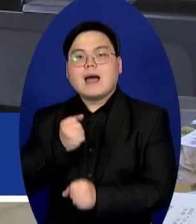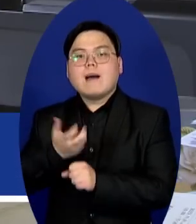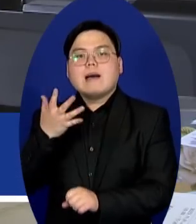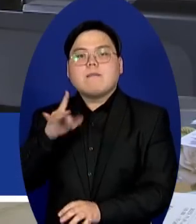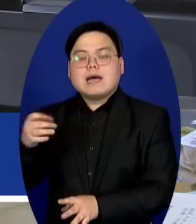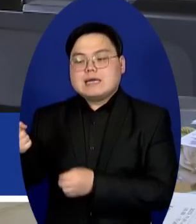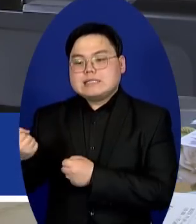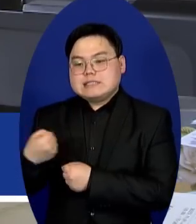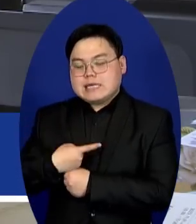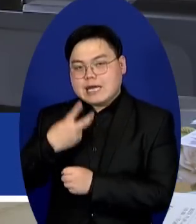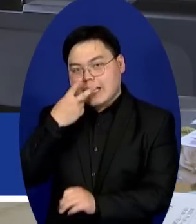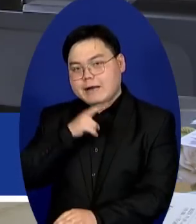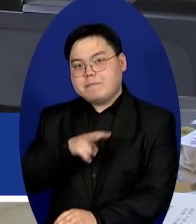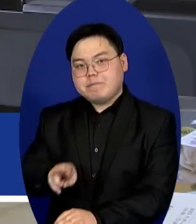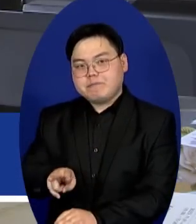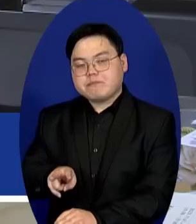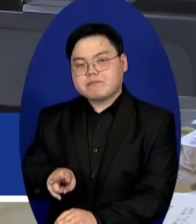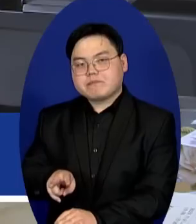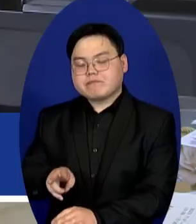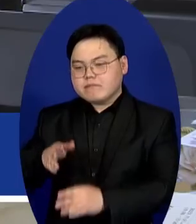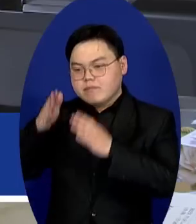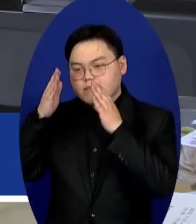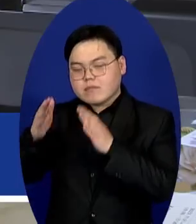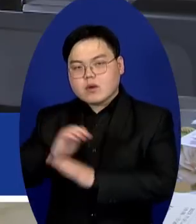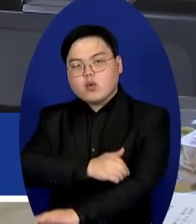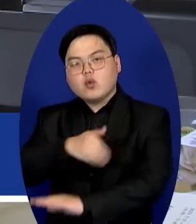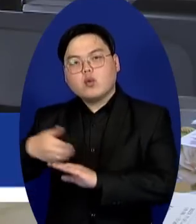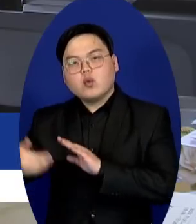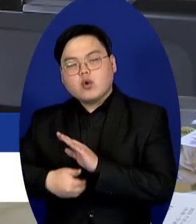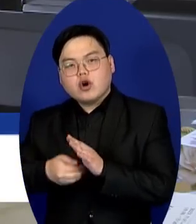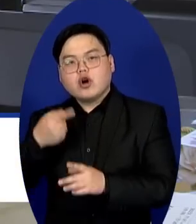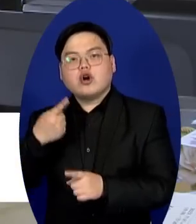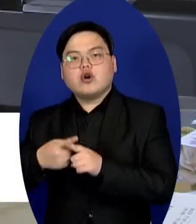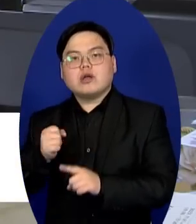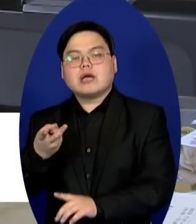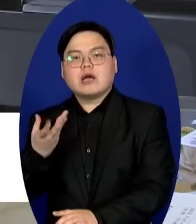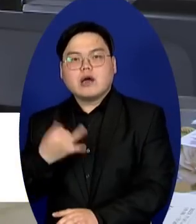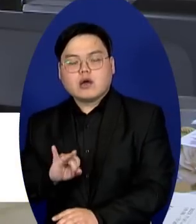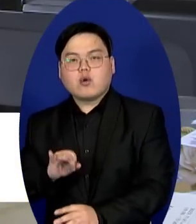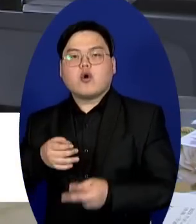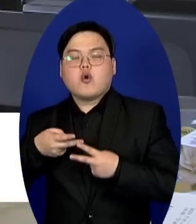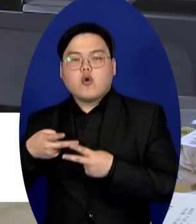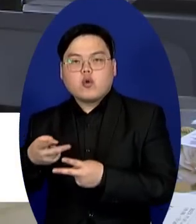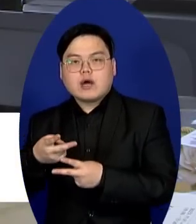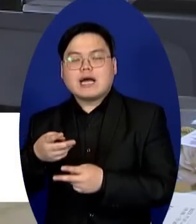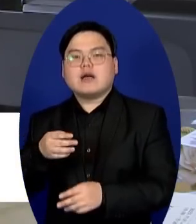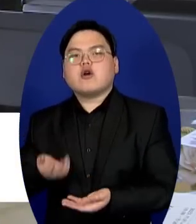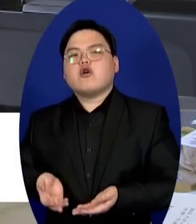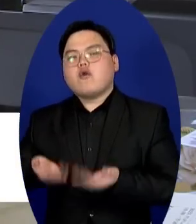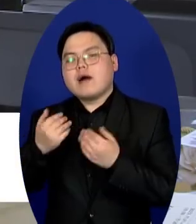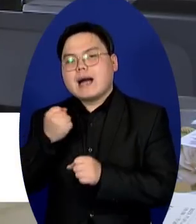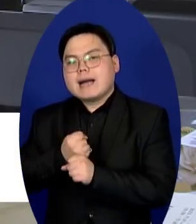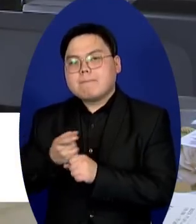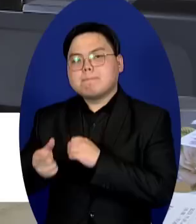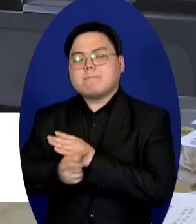бол голчлон уул уурхай, хөдөө аж ахуй, үйлчлэгийн салбарт тийм ээ ингийн ажил